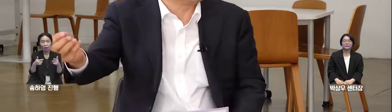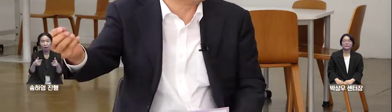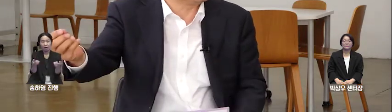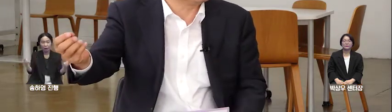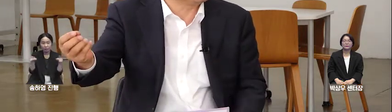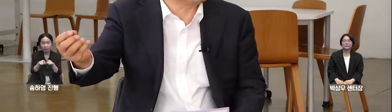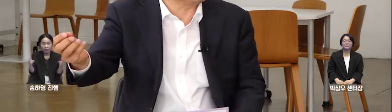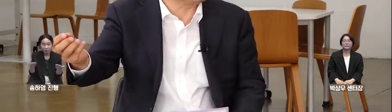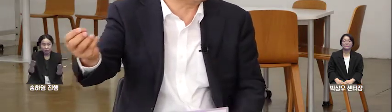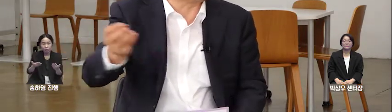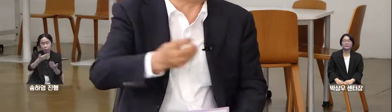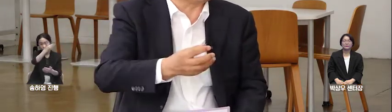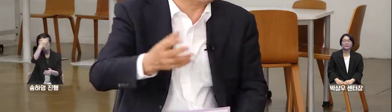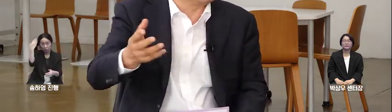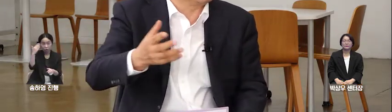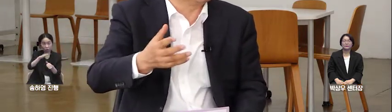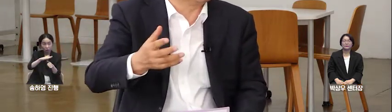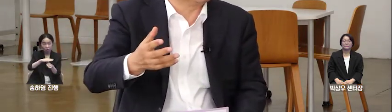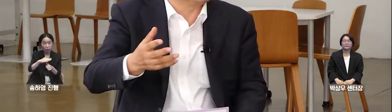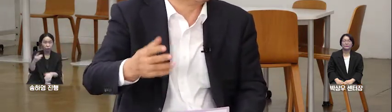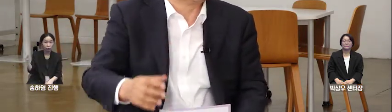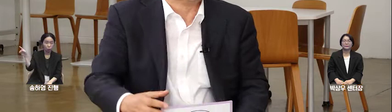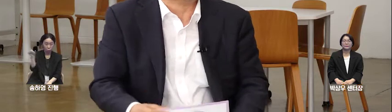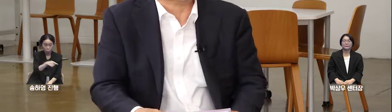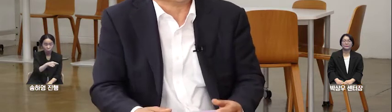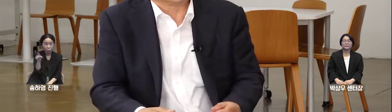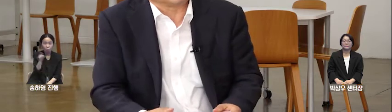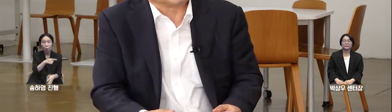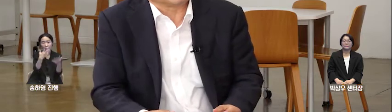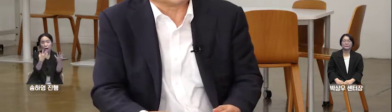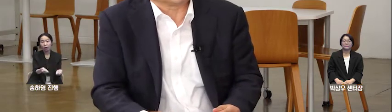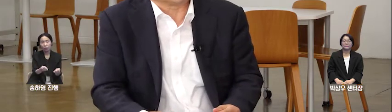그리고 청년들도 돌아와.